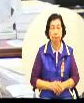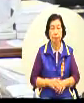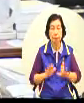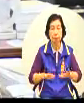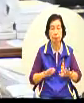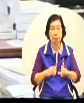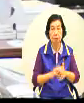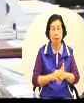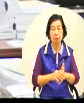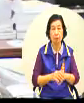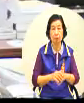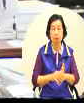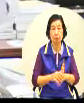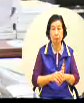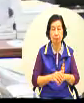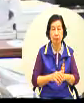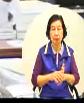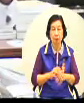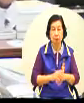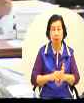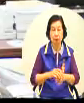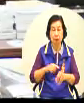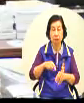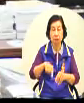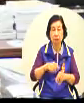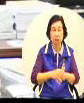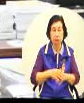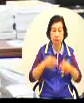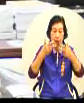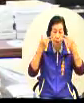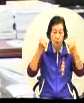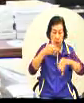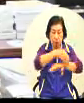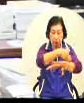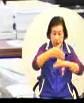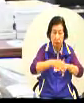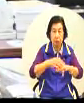很常常是出卖原乡土地的